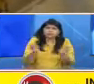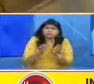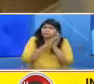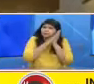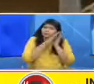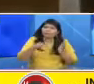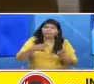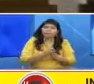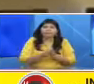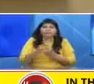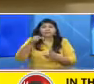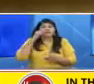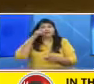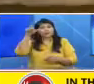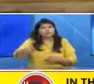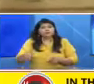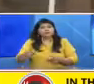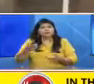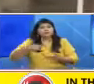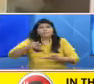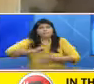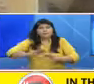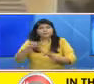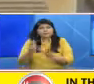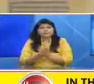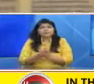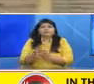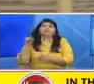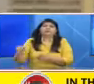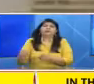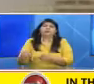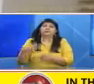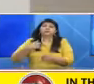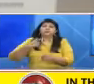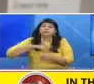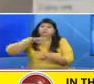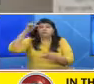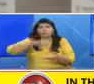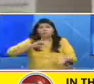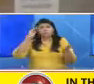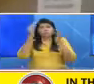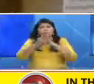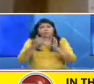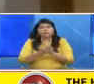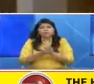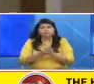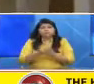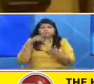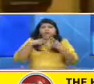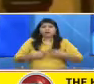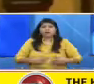घर में एक व्यक्ति नहीं, एक युग का जन्म हुआ था, जिसने मानव इतिहास